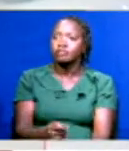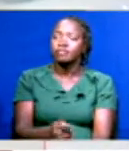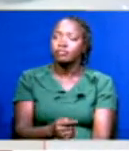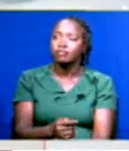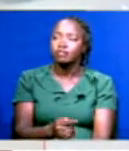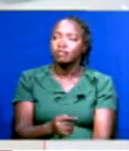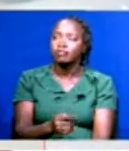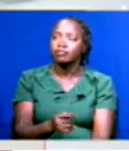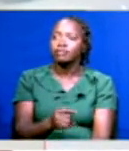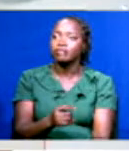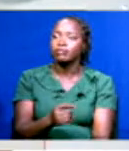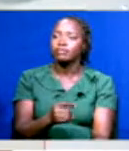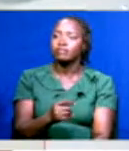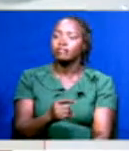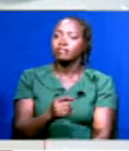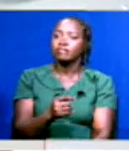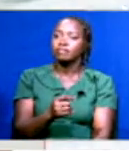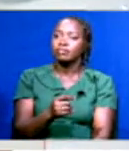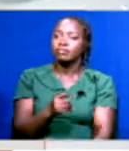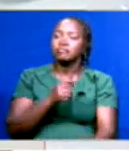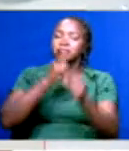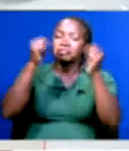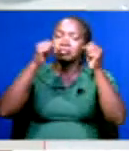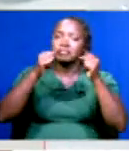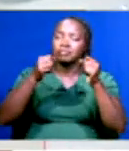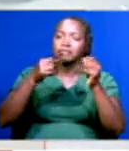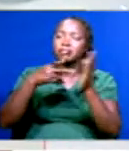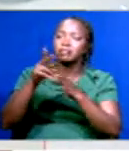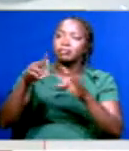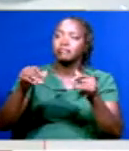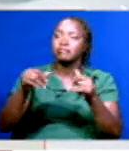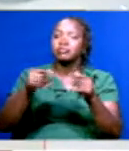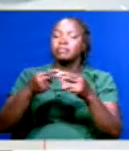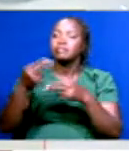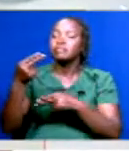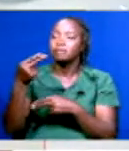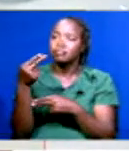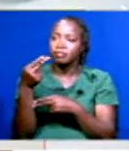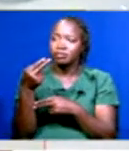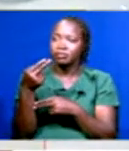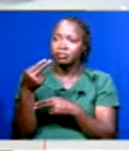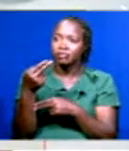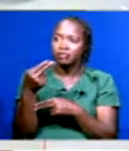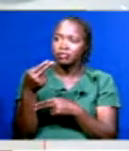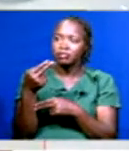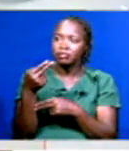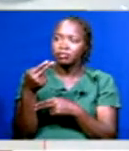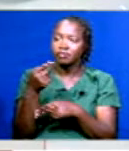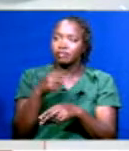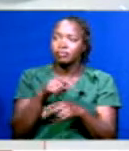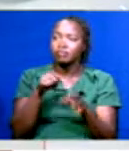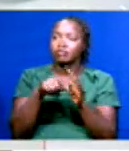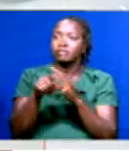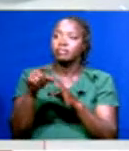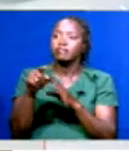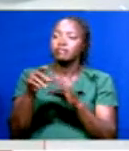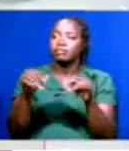maandamano ati bei ya unga iko juu. Sisi tukiingia tulikuta